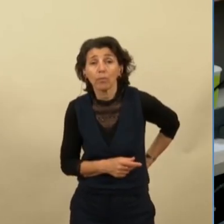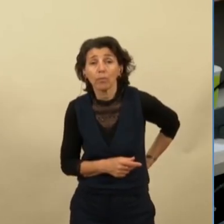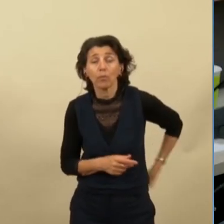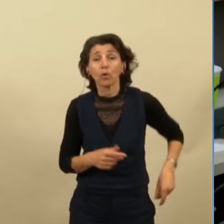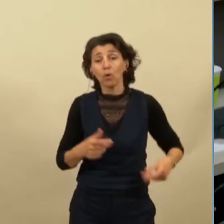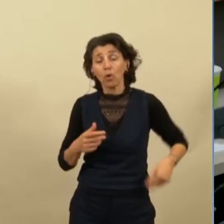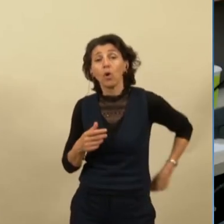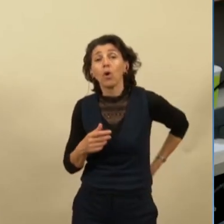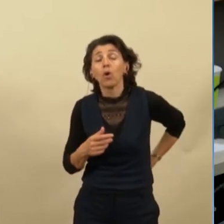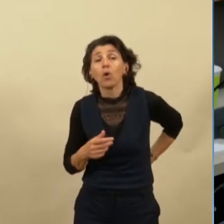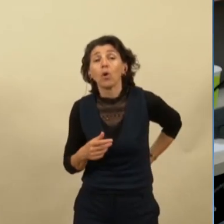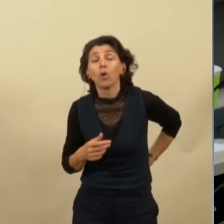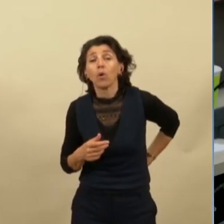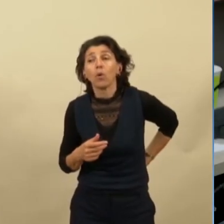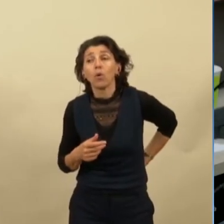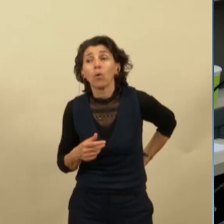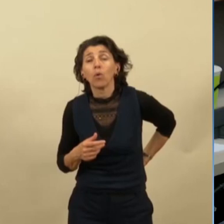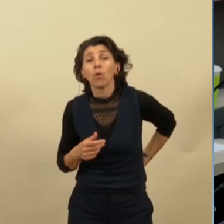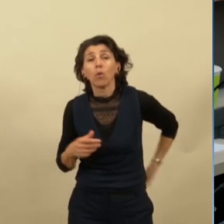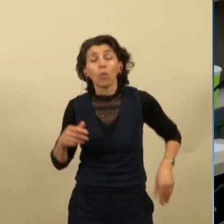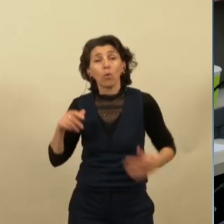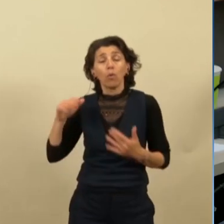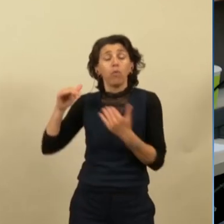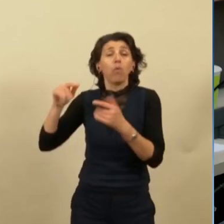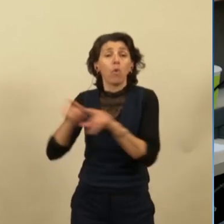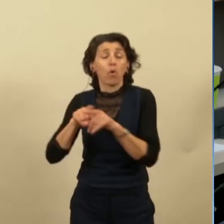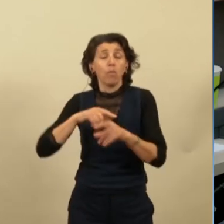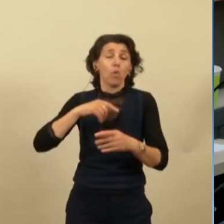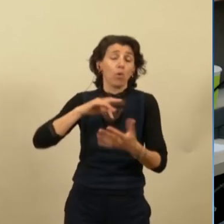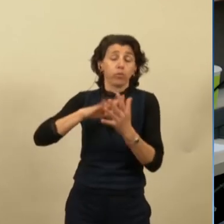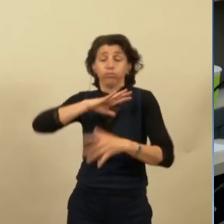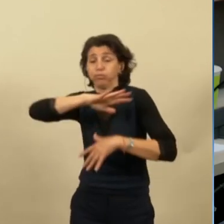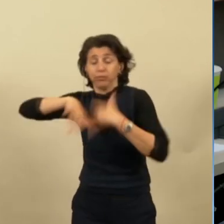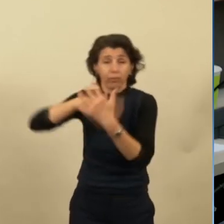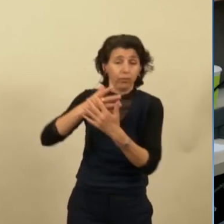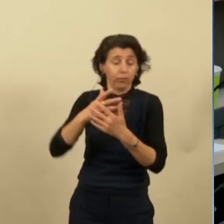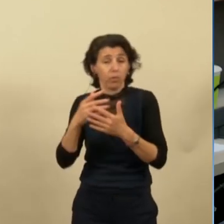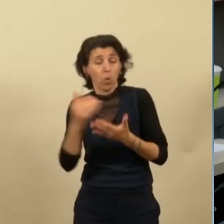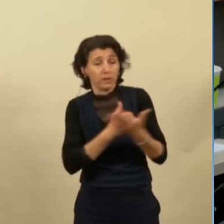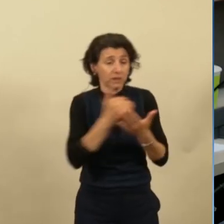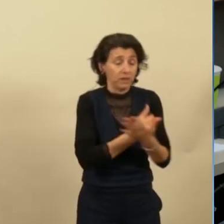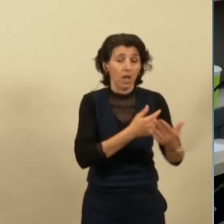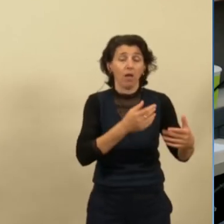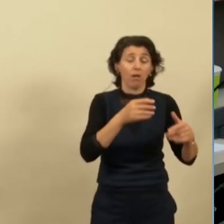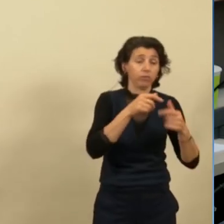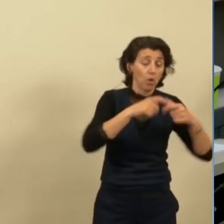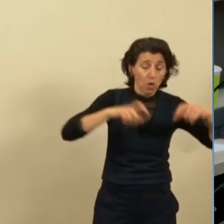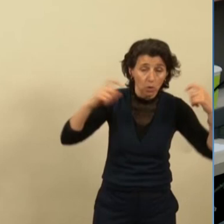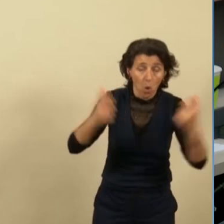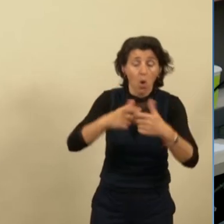de produits de vente etc et des dossiers ponctuels comme l'acquisition de banderole